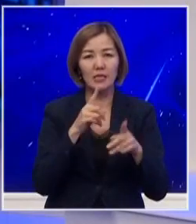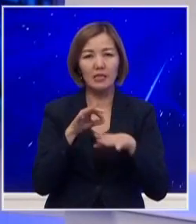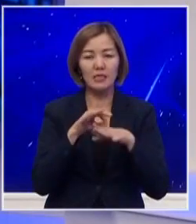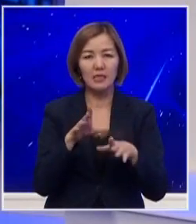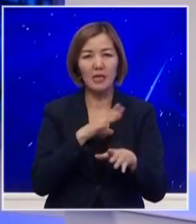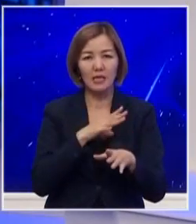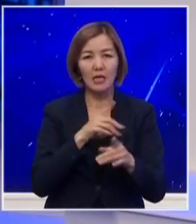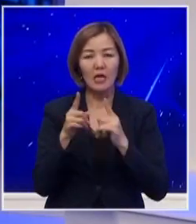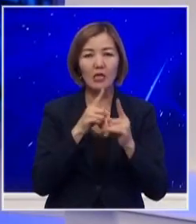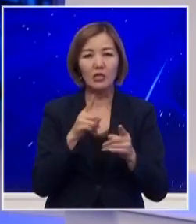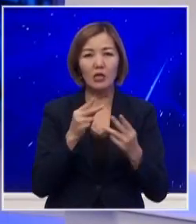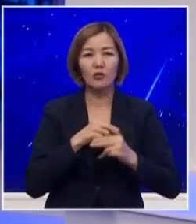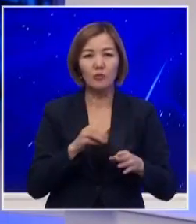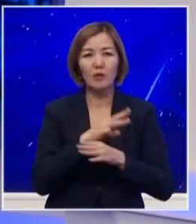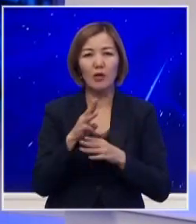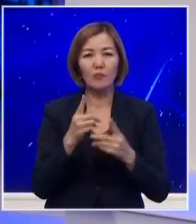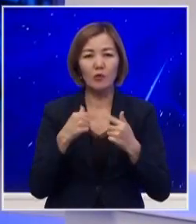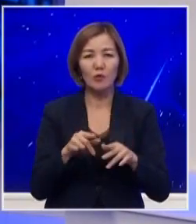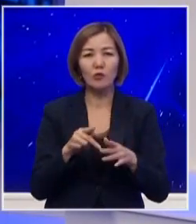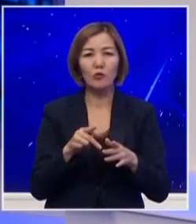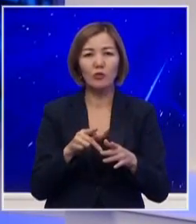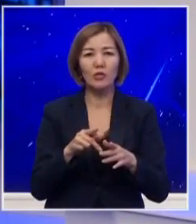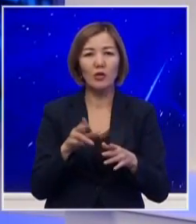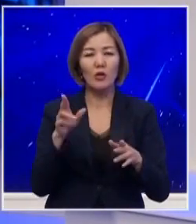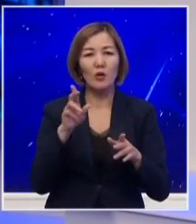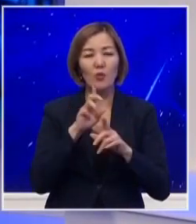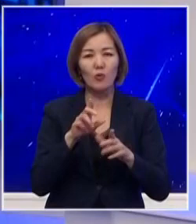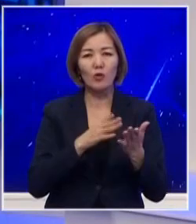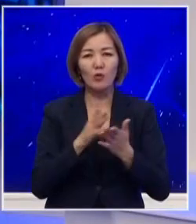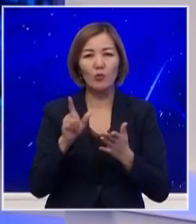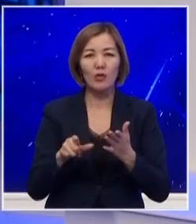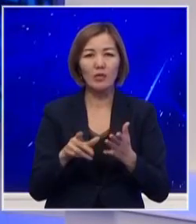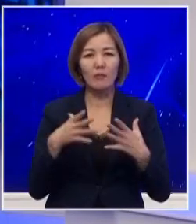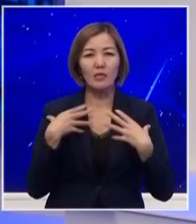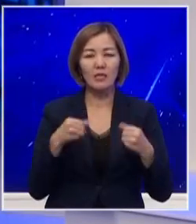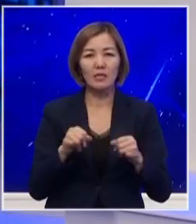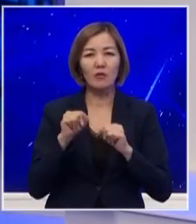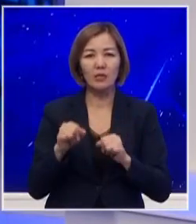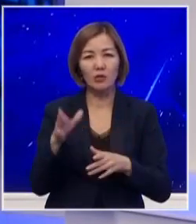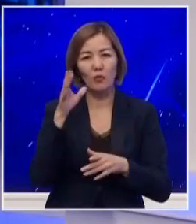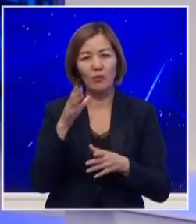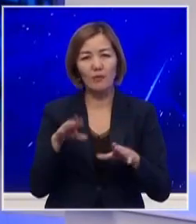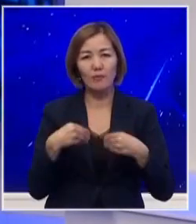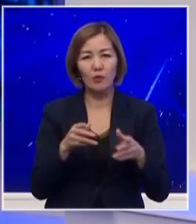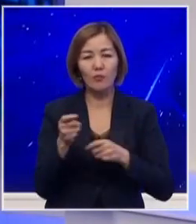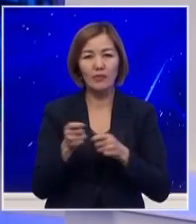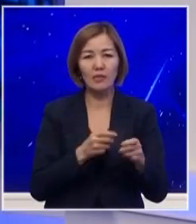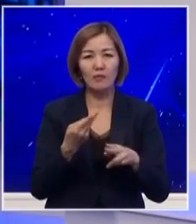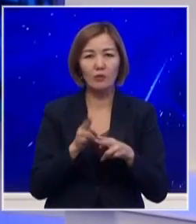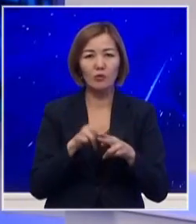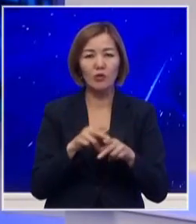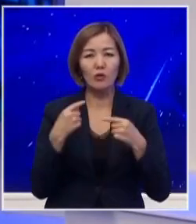отырысында қаралды. Жиынға жұмыспен қамтуды үйлестіру және құзырлы орган өкілдері мен денсаулық сақтау, білім беру